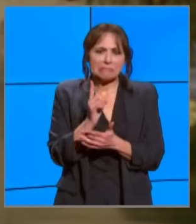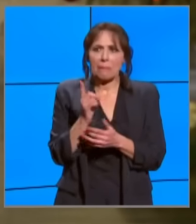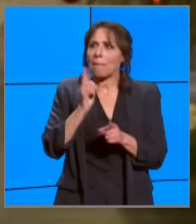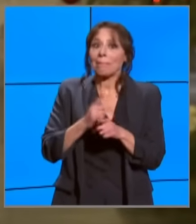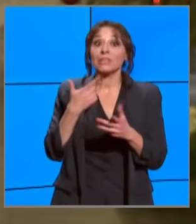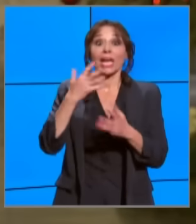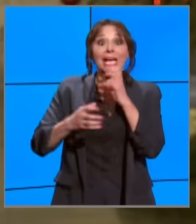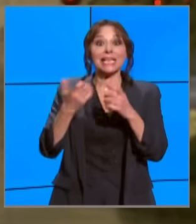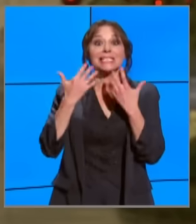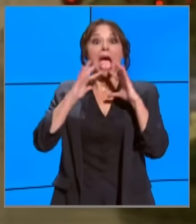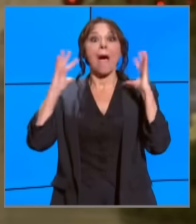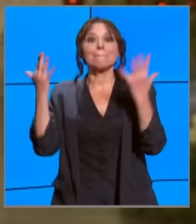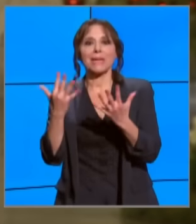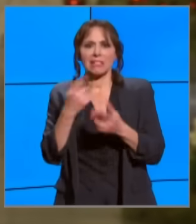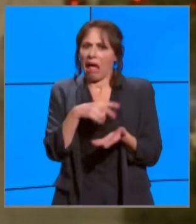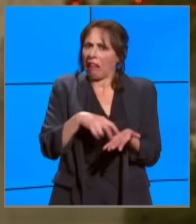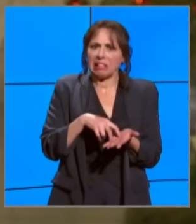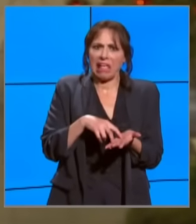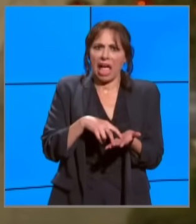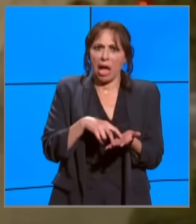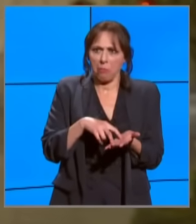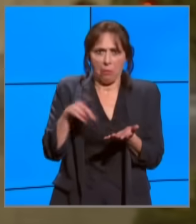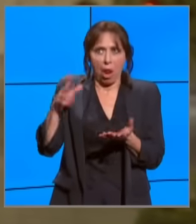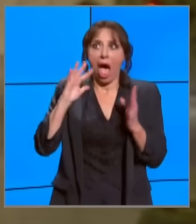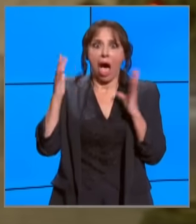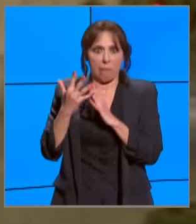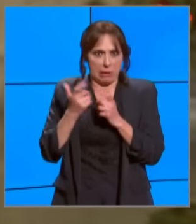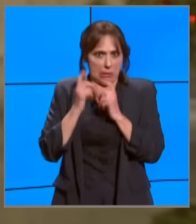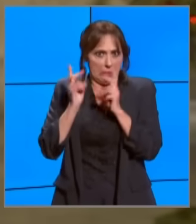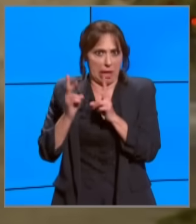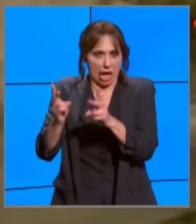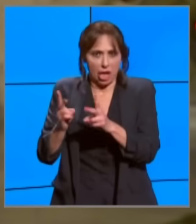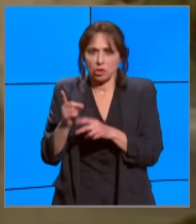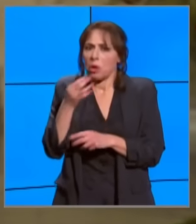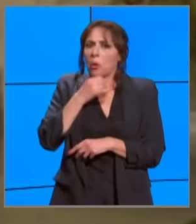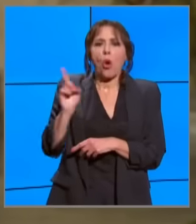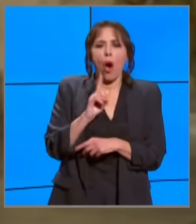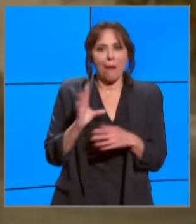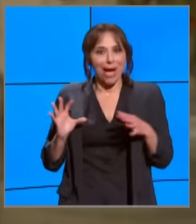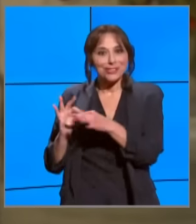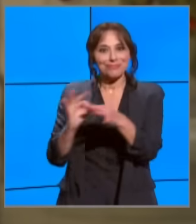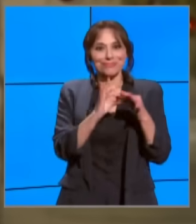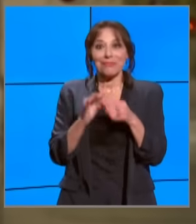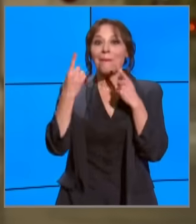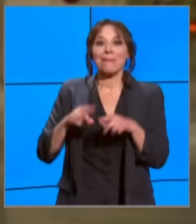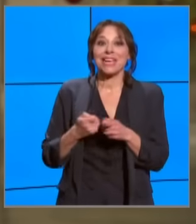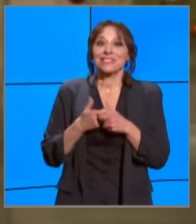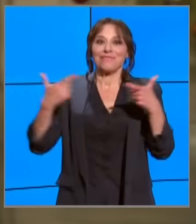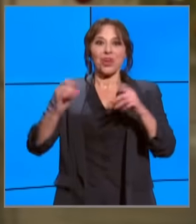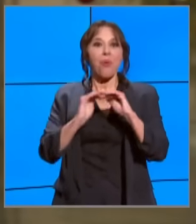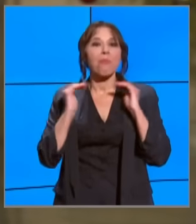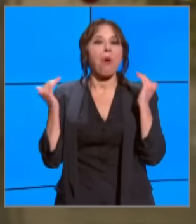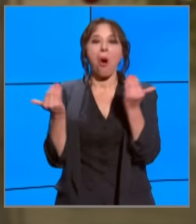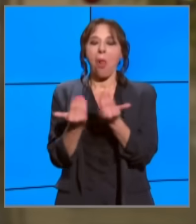ambientale sempre più minacciosa incapace di unirsi nel nome di uno sviluppo globale